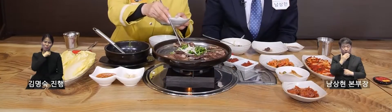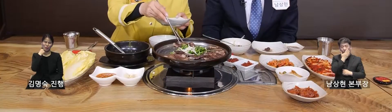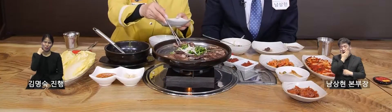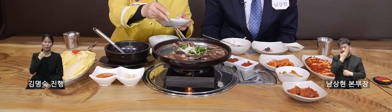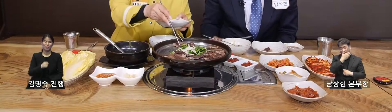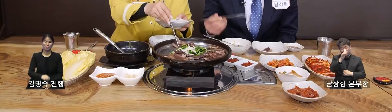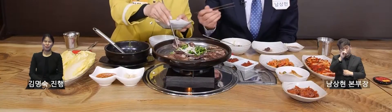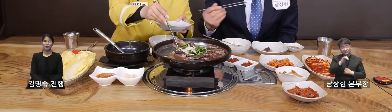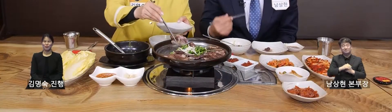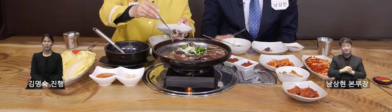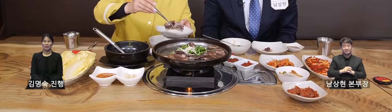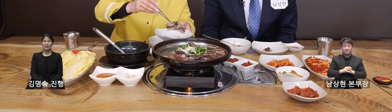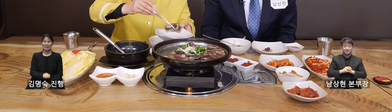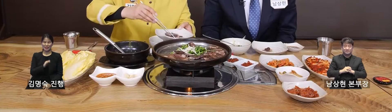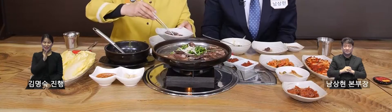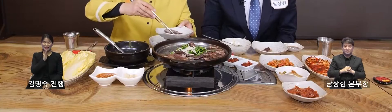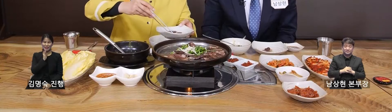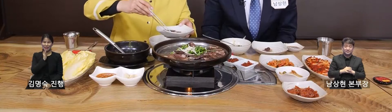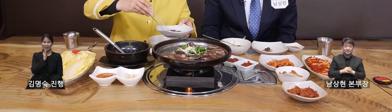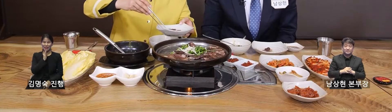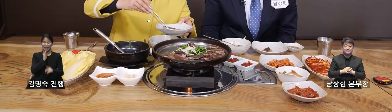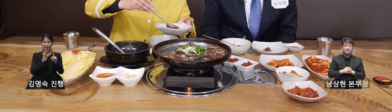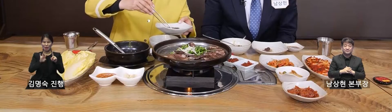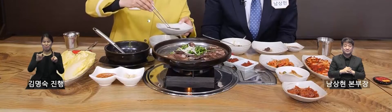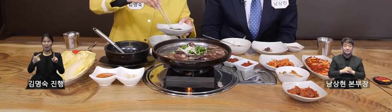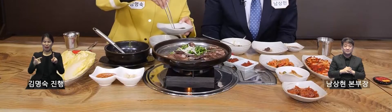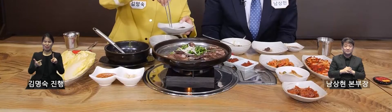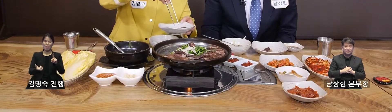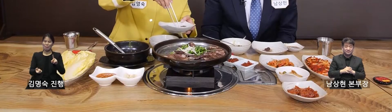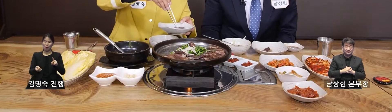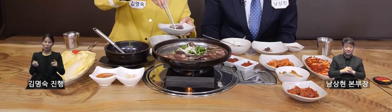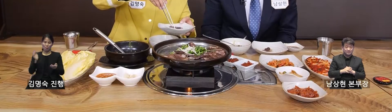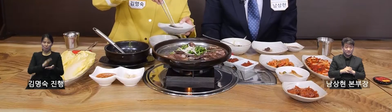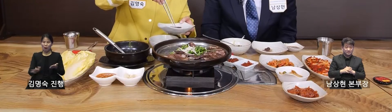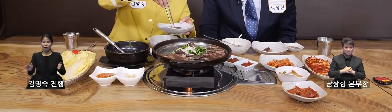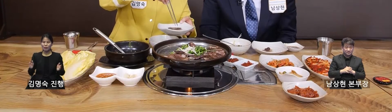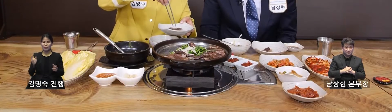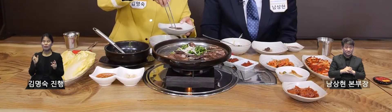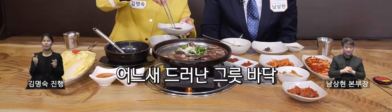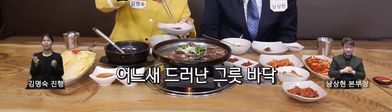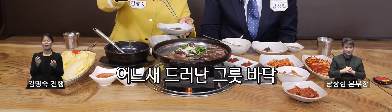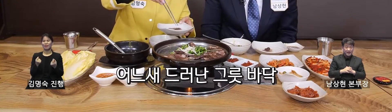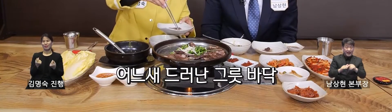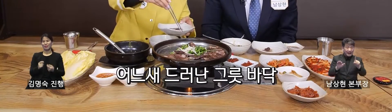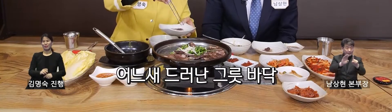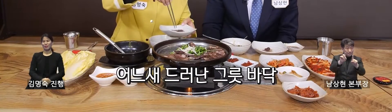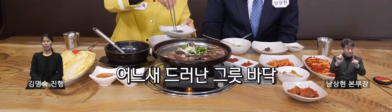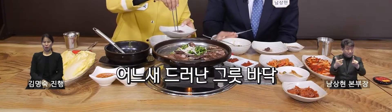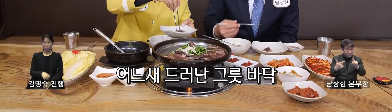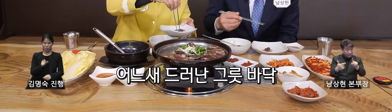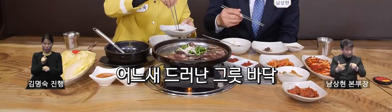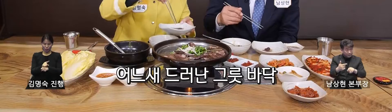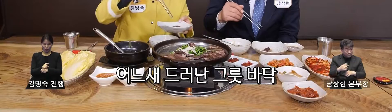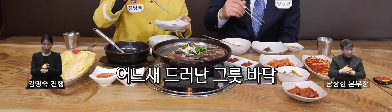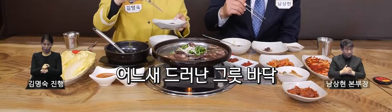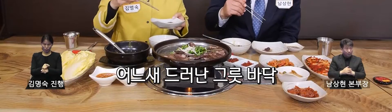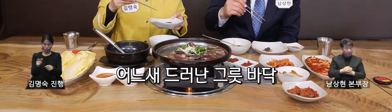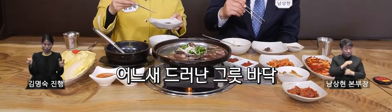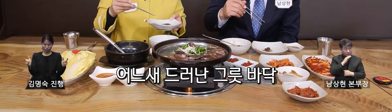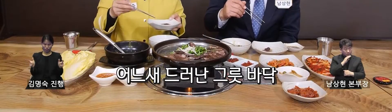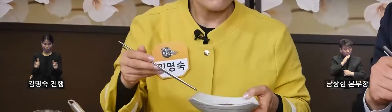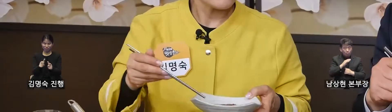있고 네. 아니 진짜 저희 한 판 금방 먹겠어요. 한 판을요? 응, 벌써 다 먹어가는데요?